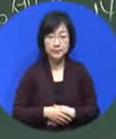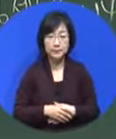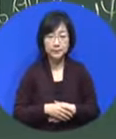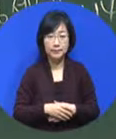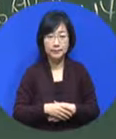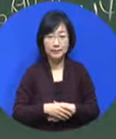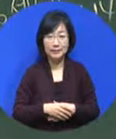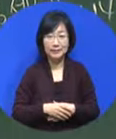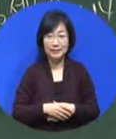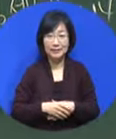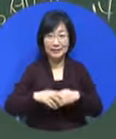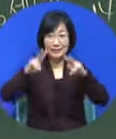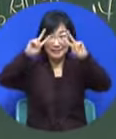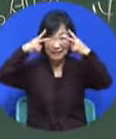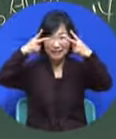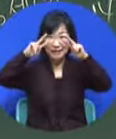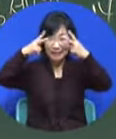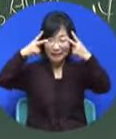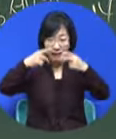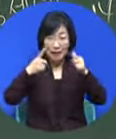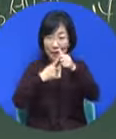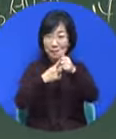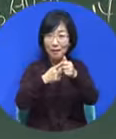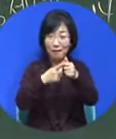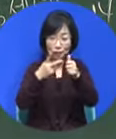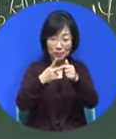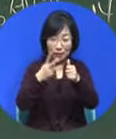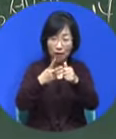어 속니다